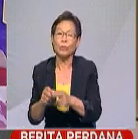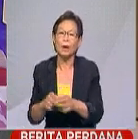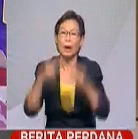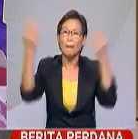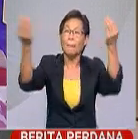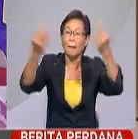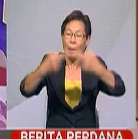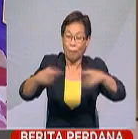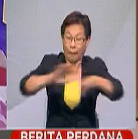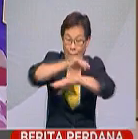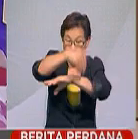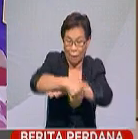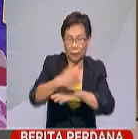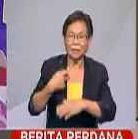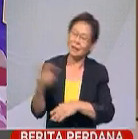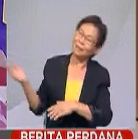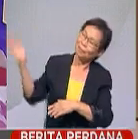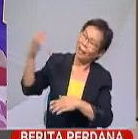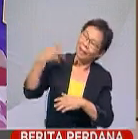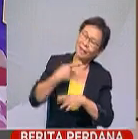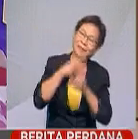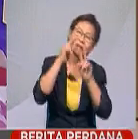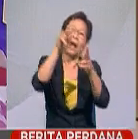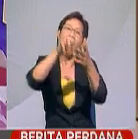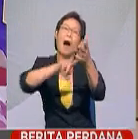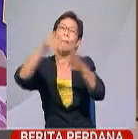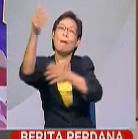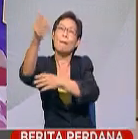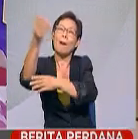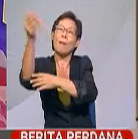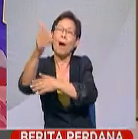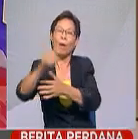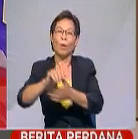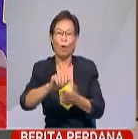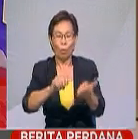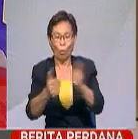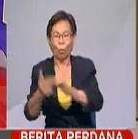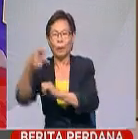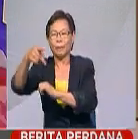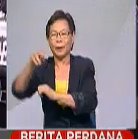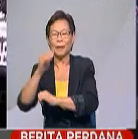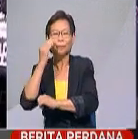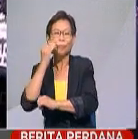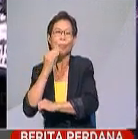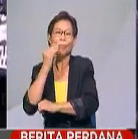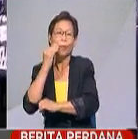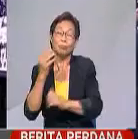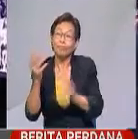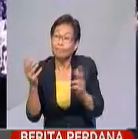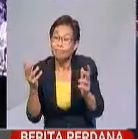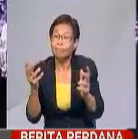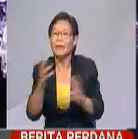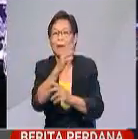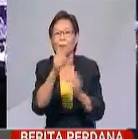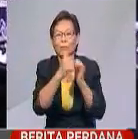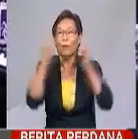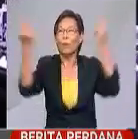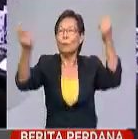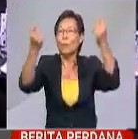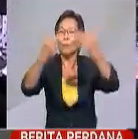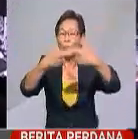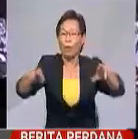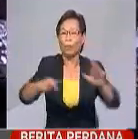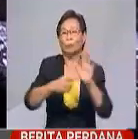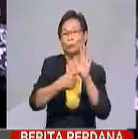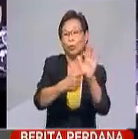majlis pelancaran pada malam ini, mari sama-sama kita saksikan apakah amanat yang bakal disampaikan oleh Yang Amat Berhormat Perdana Menteri Tun Dr. Mahdi bin Muhammad bersempena dengan